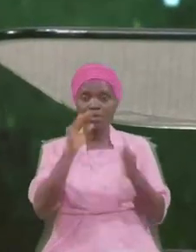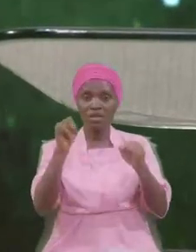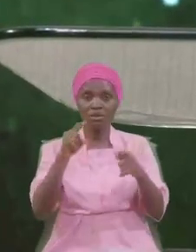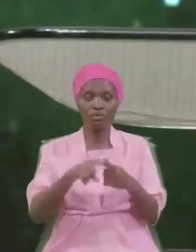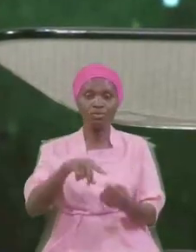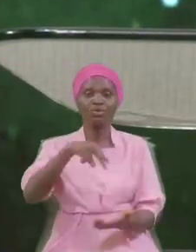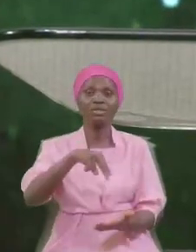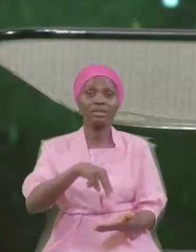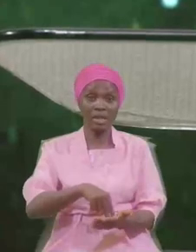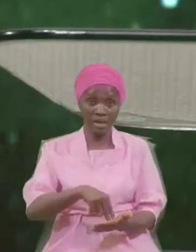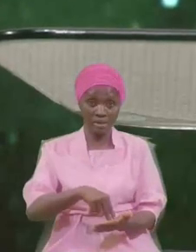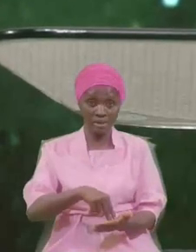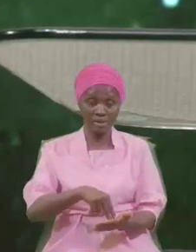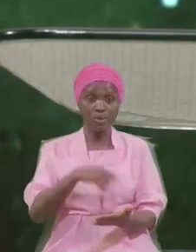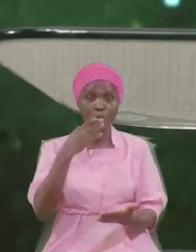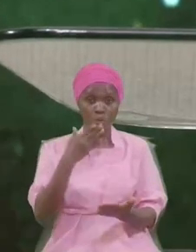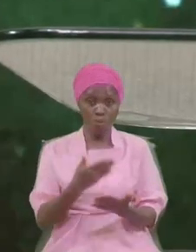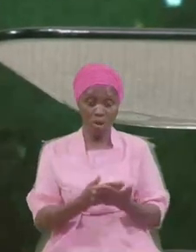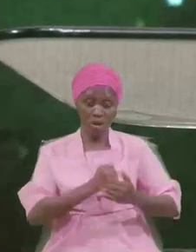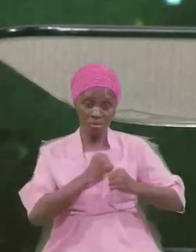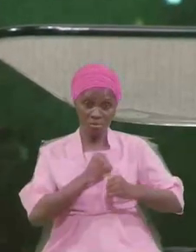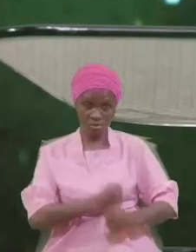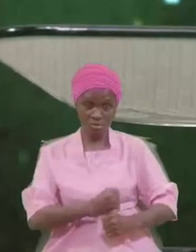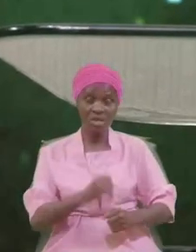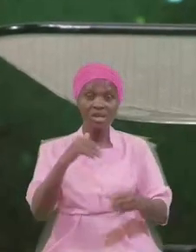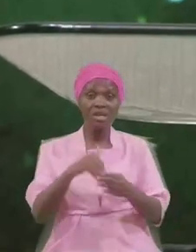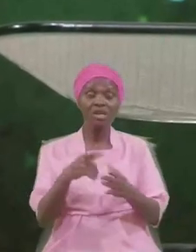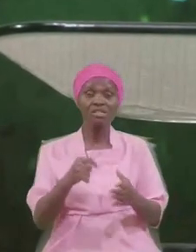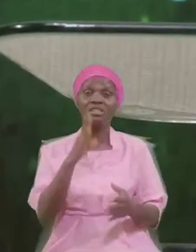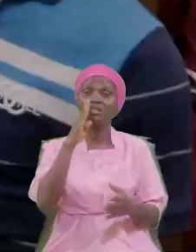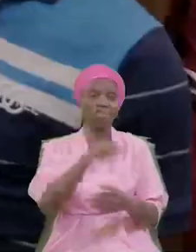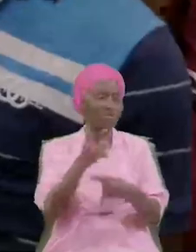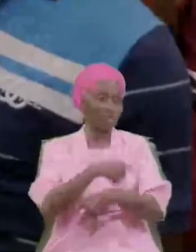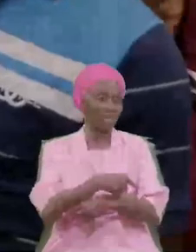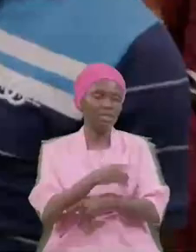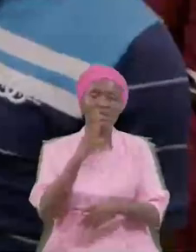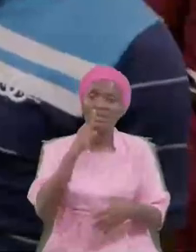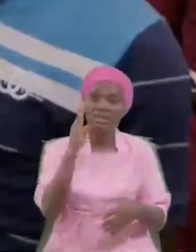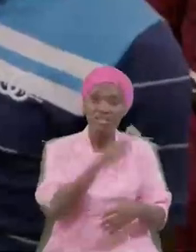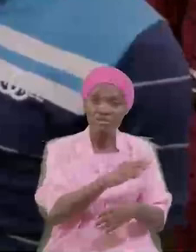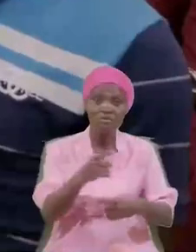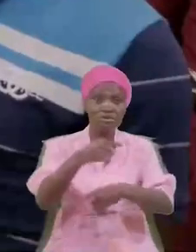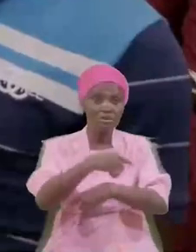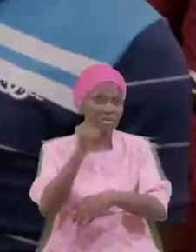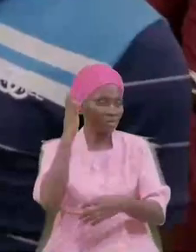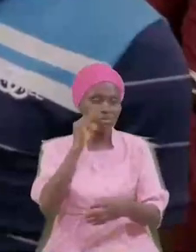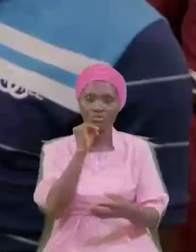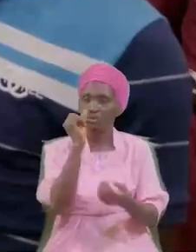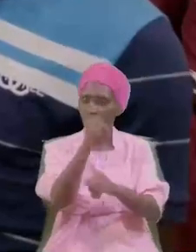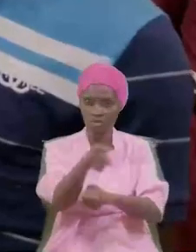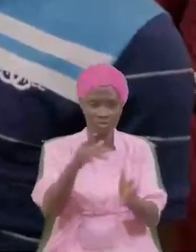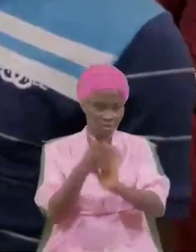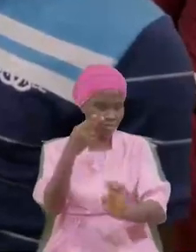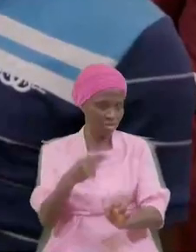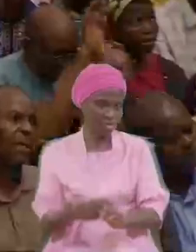le mauvais jour. Le mauvais jour ne va pas vous vaincre. Le mauvais jour ne